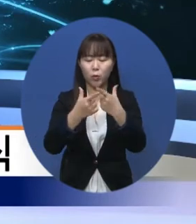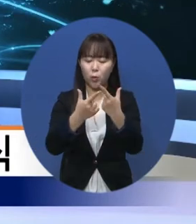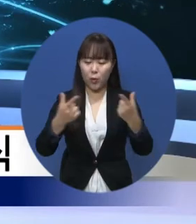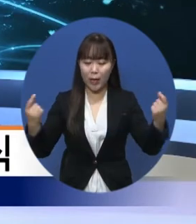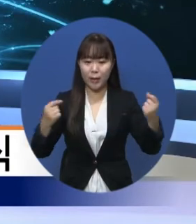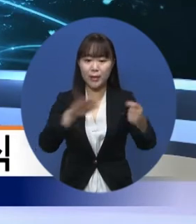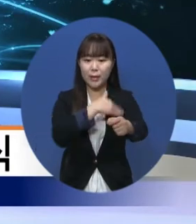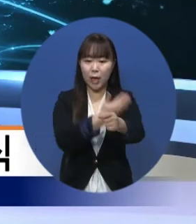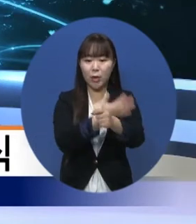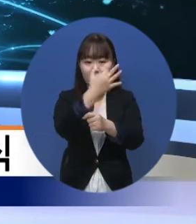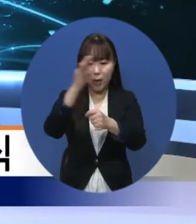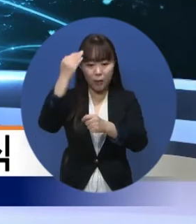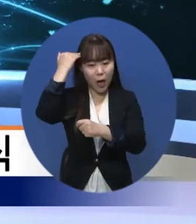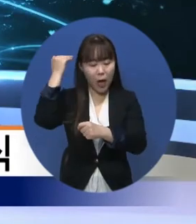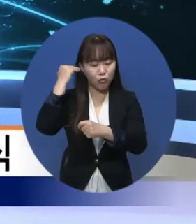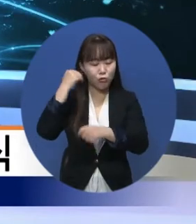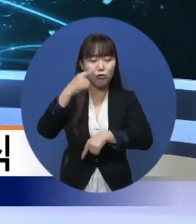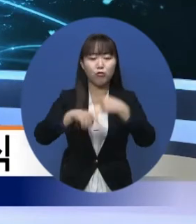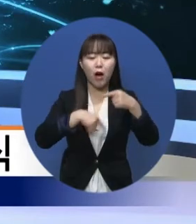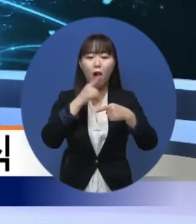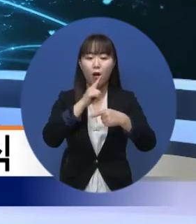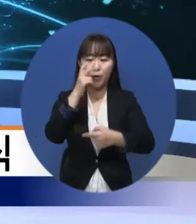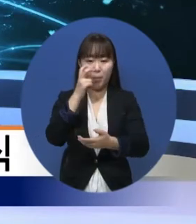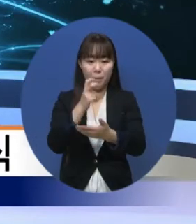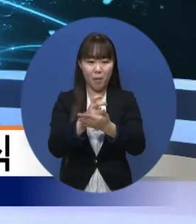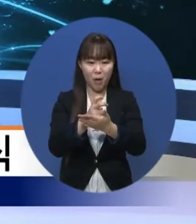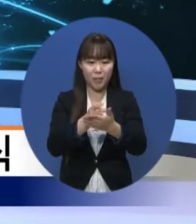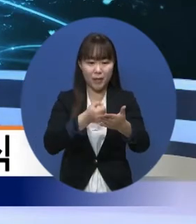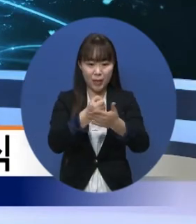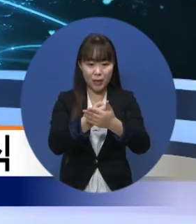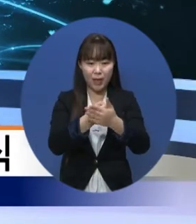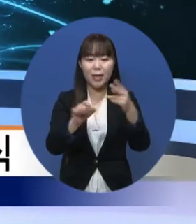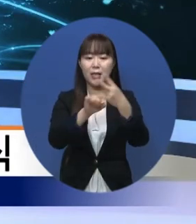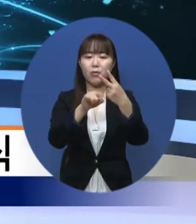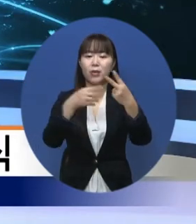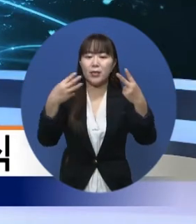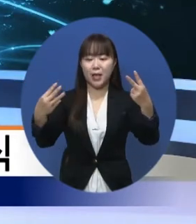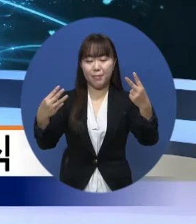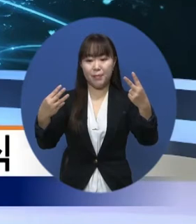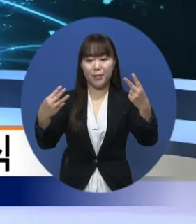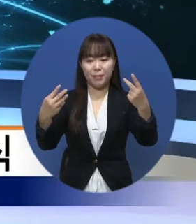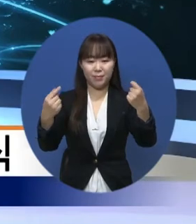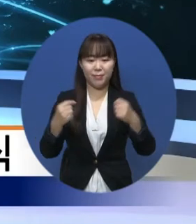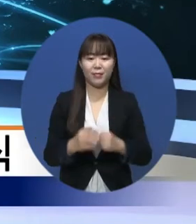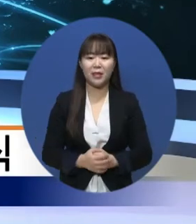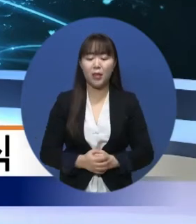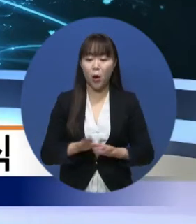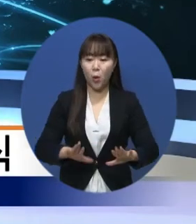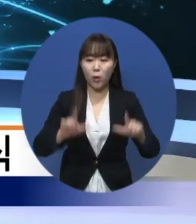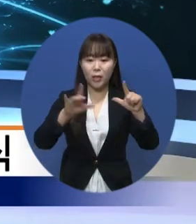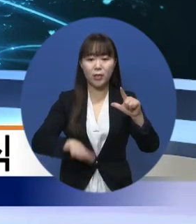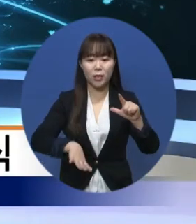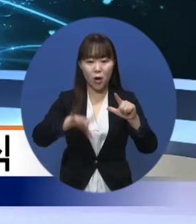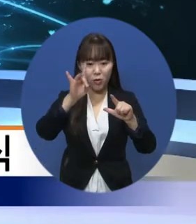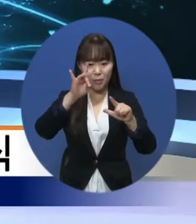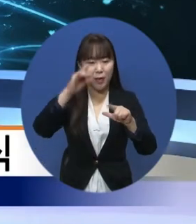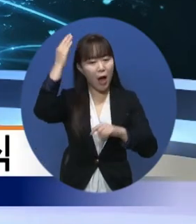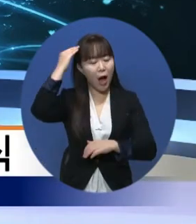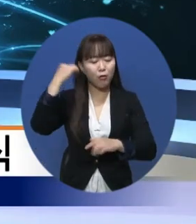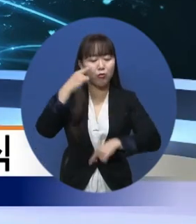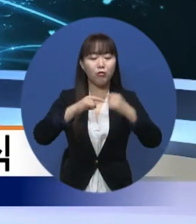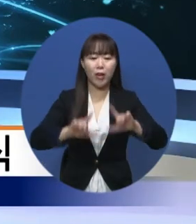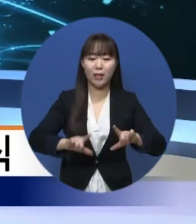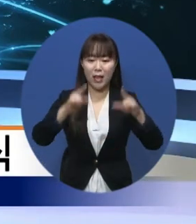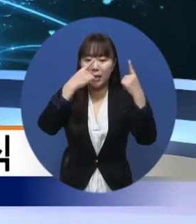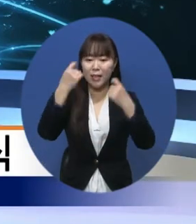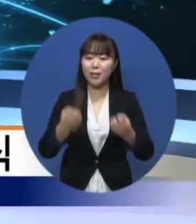인정받게 된 한국수어 언어법 제정일인 2월 3일로 정해졌는데요. 올해 처음으로 열린 한국수어의